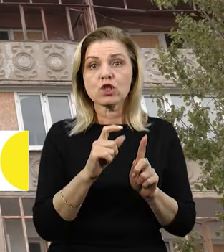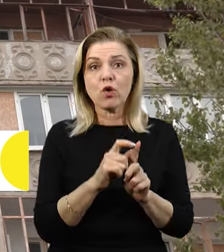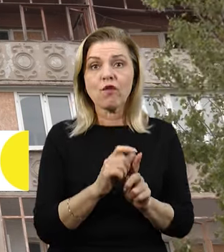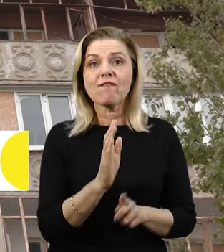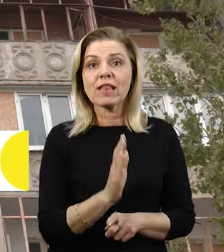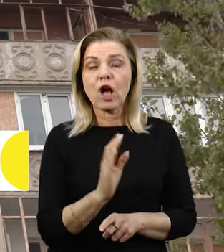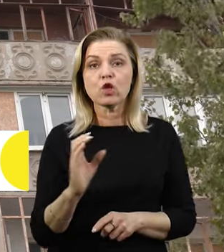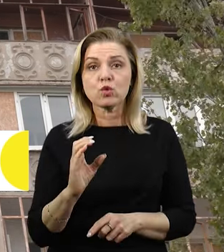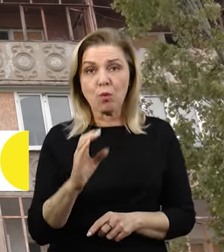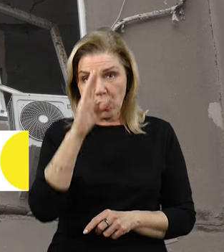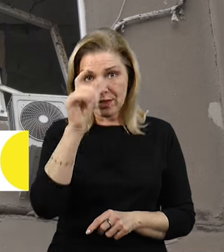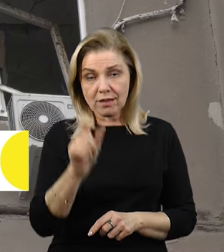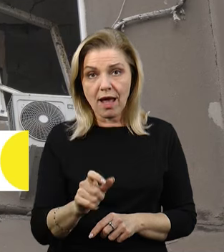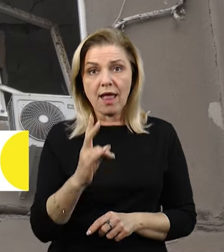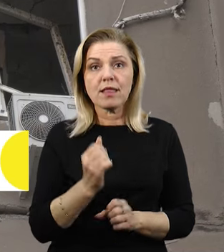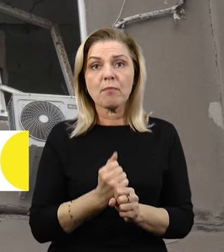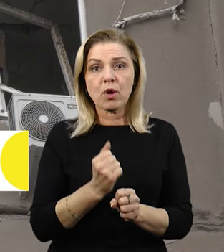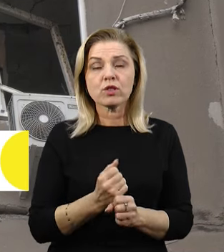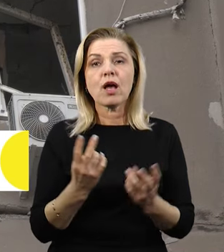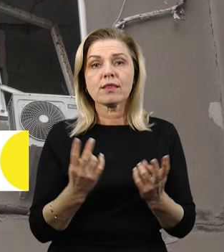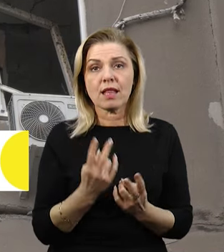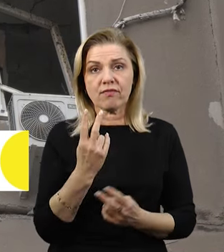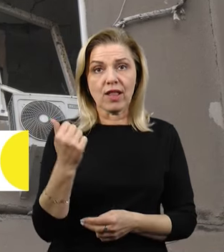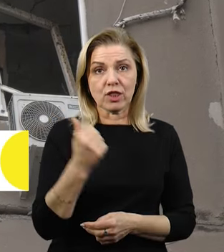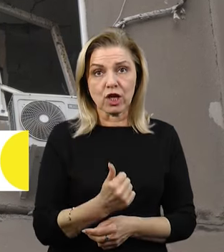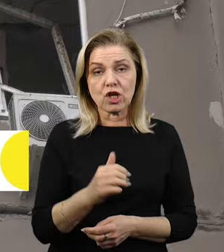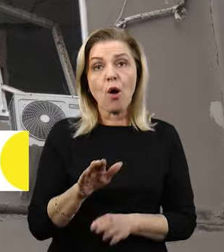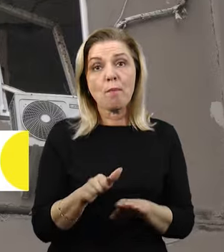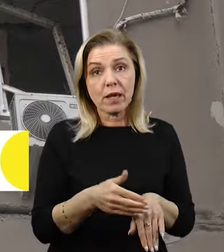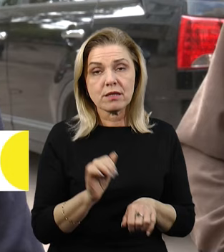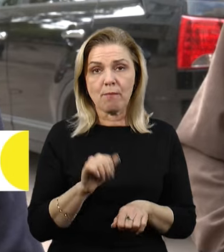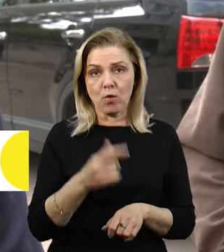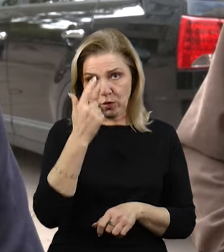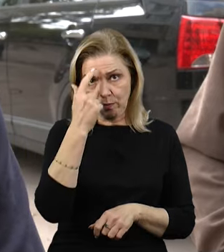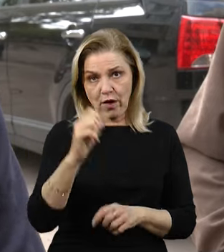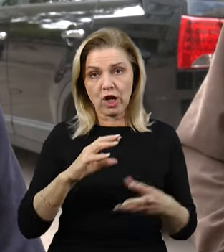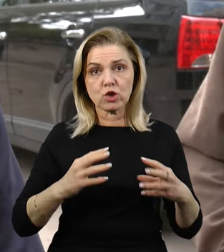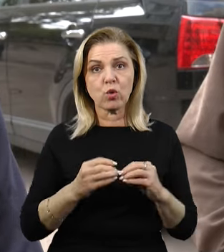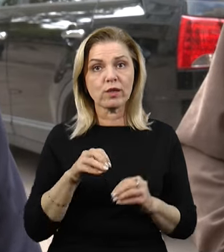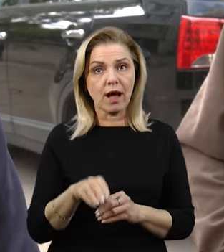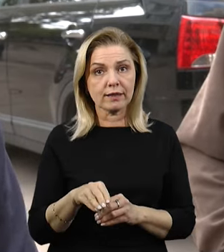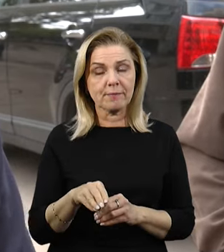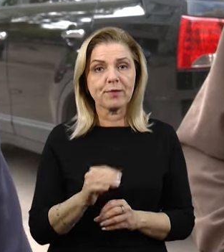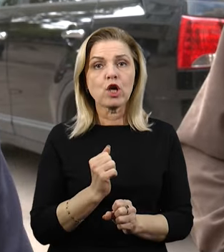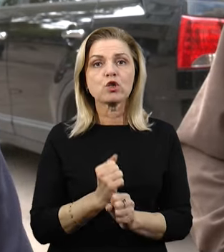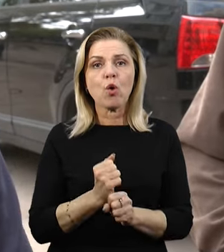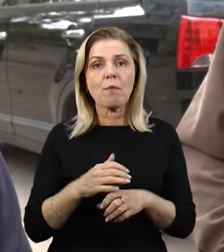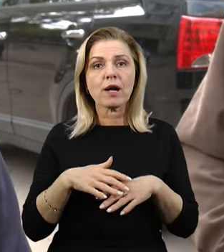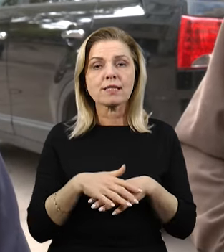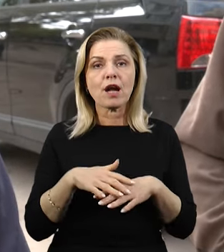на опрацювання їм необхідно 2 тижні. Після можуть повідомити результати. Зробимо розрахунки в